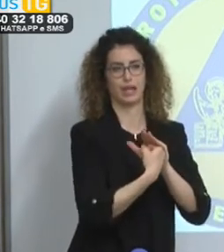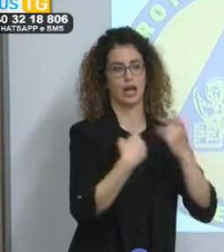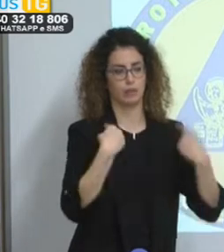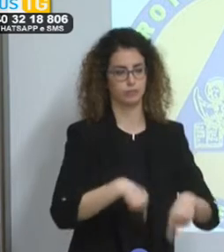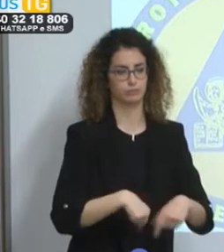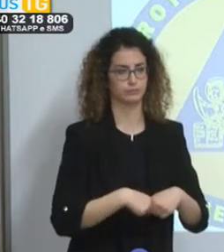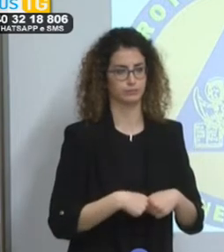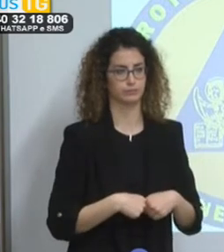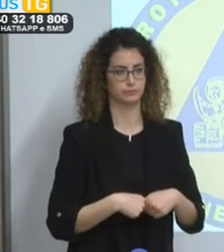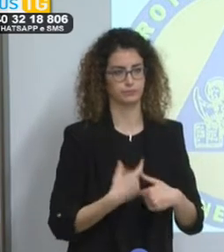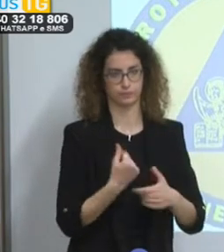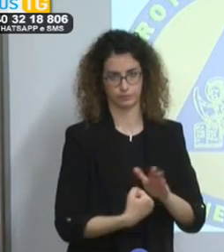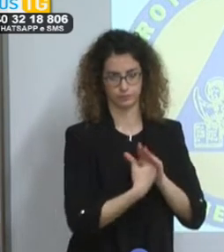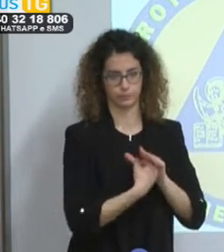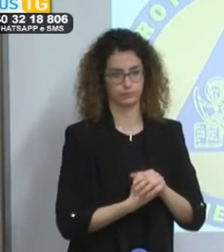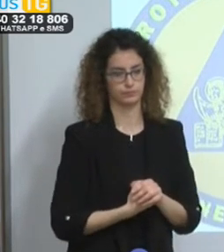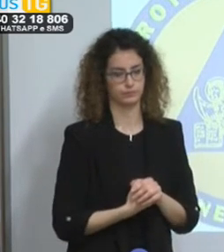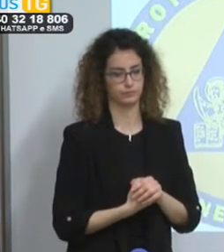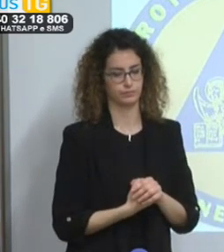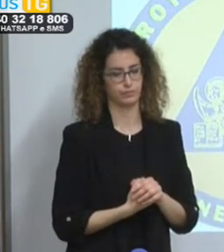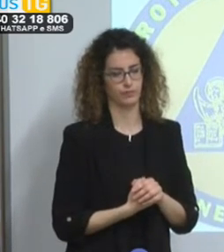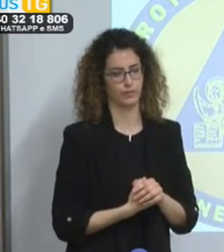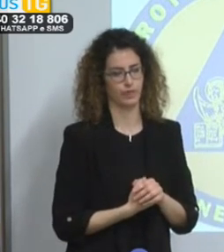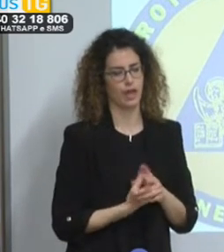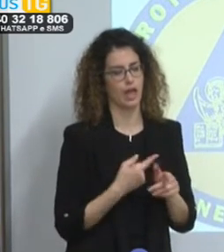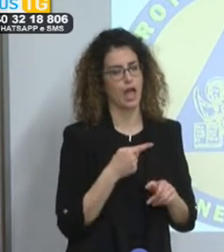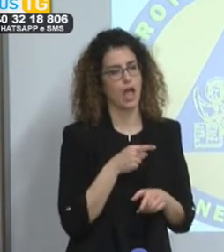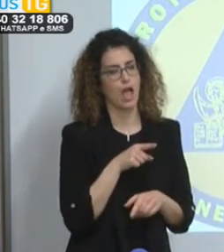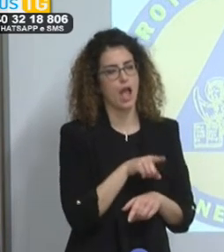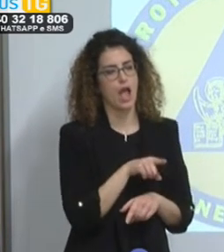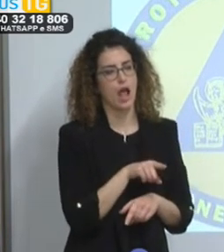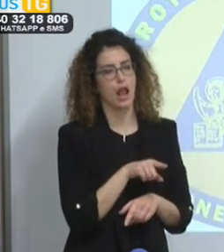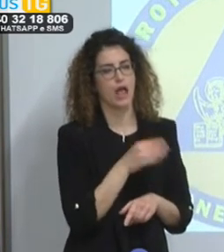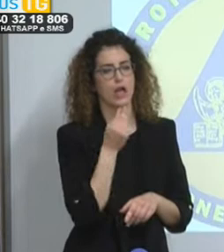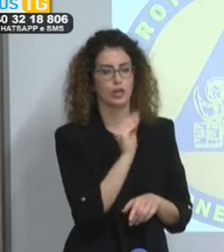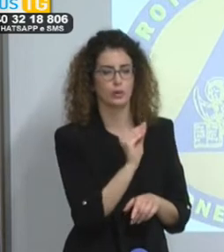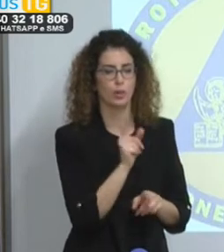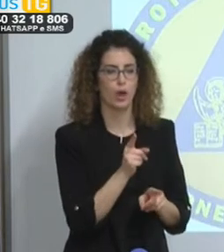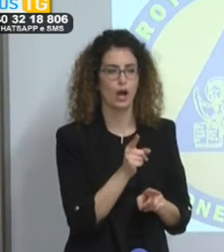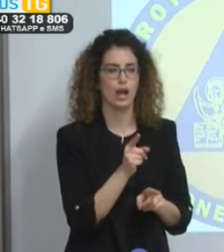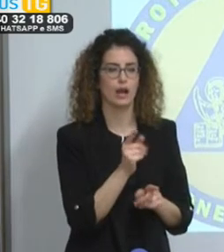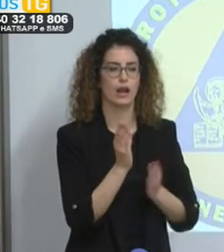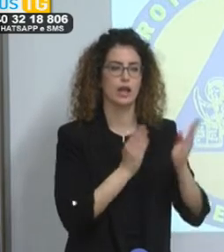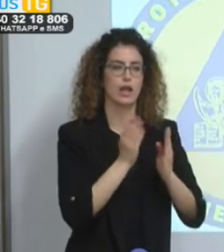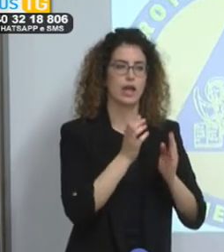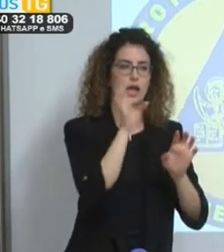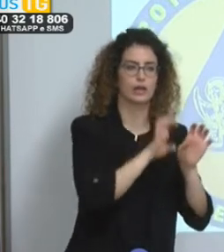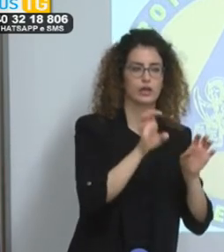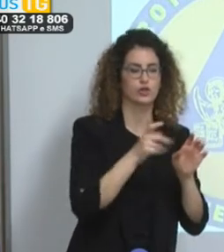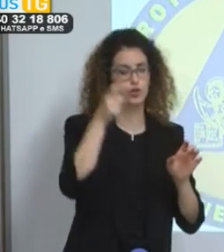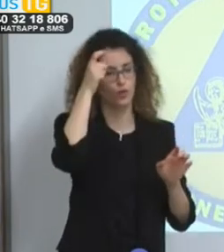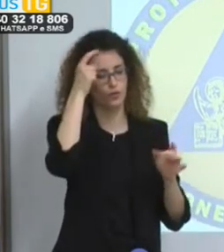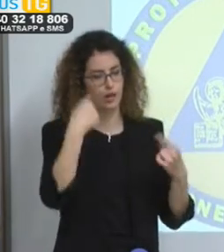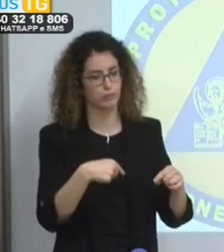questo da lei che richieste pone, il confronto regioni-governo su questo, e